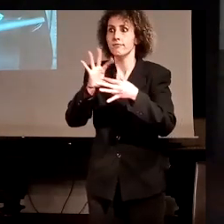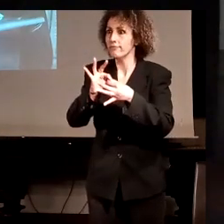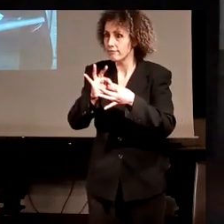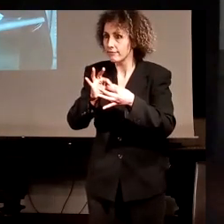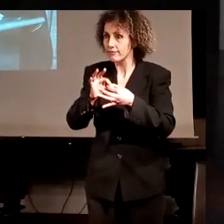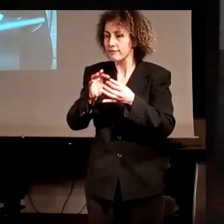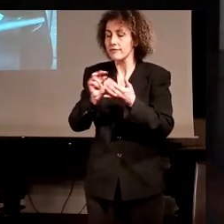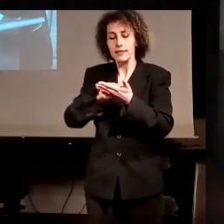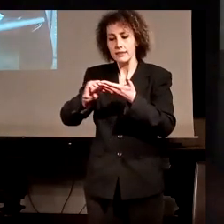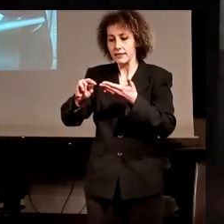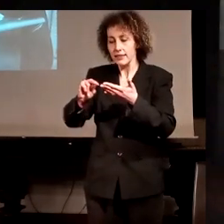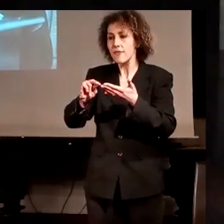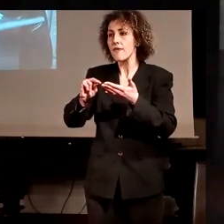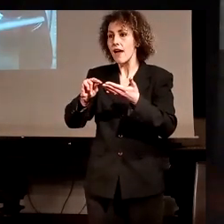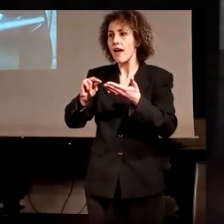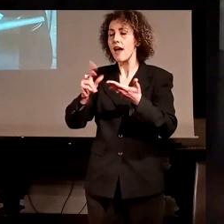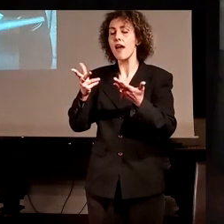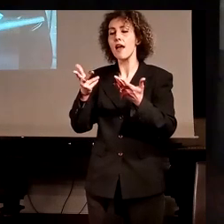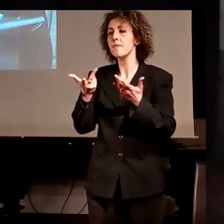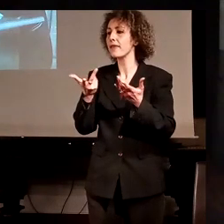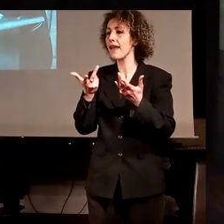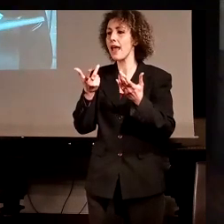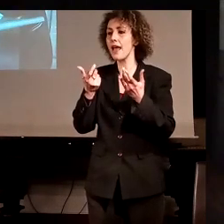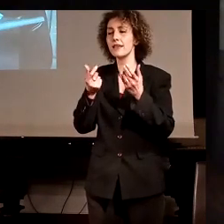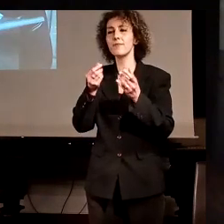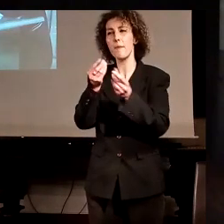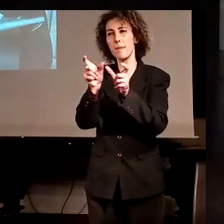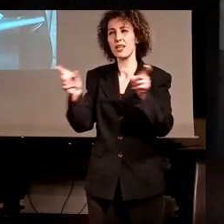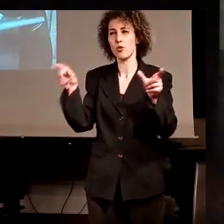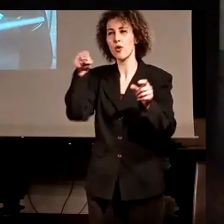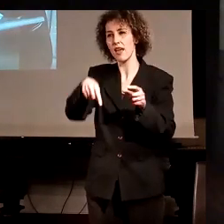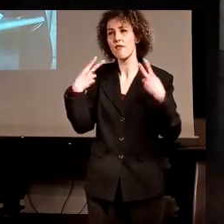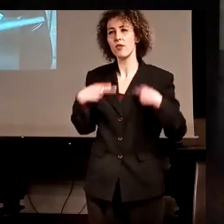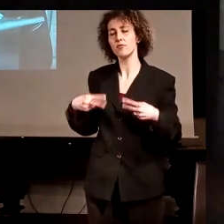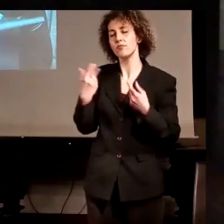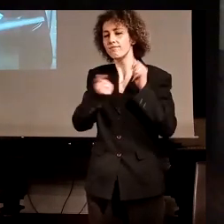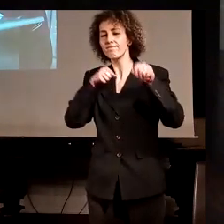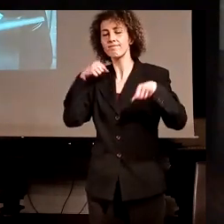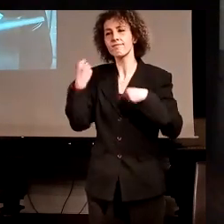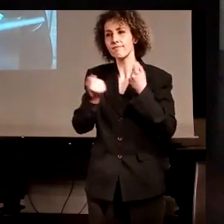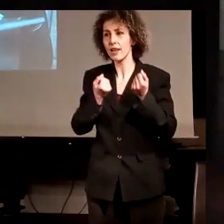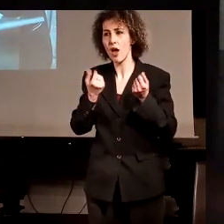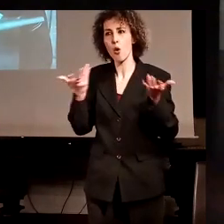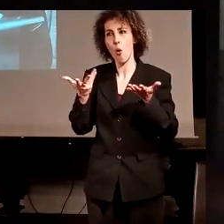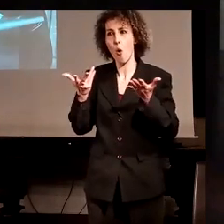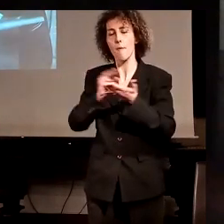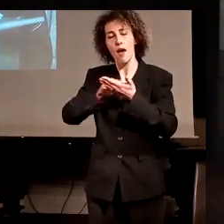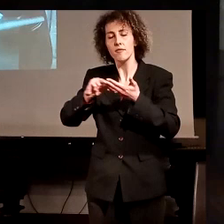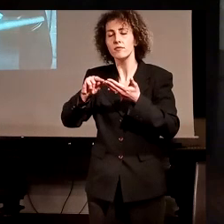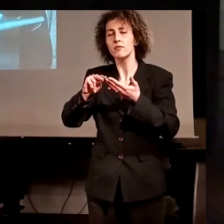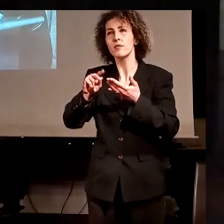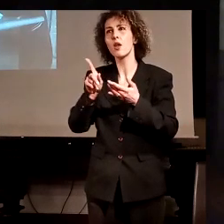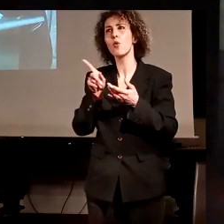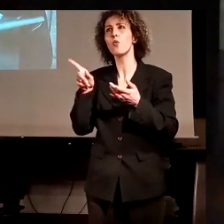modo con cui vengono trattati gli indigeni ma soprattutto credo che trovi un proprio luogo